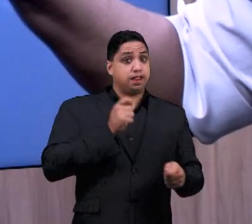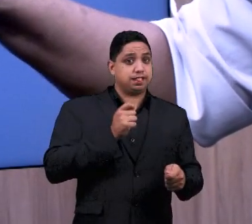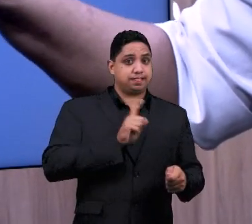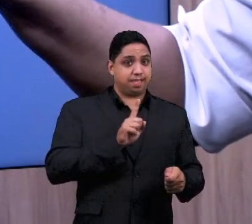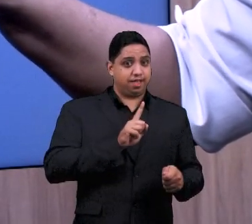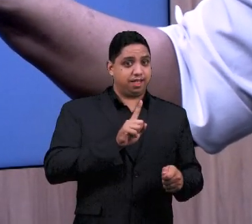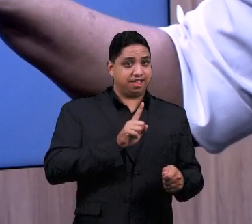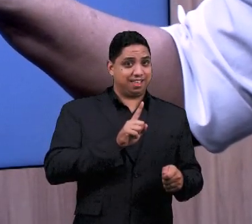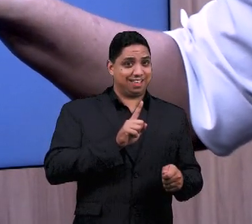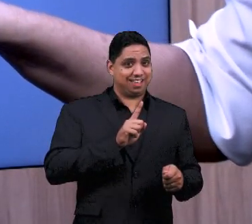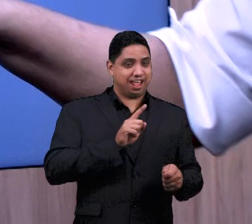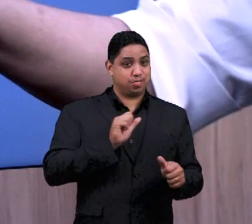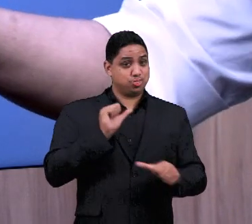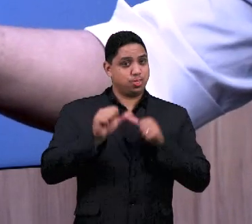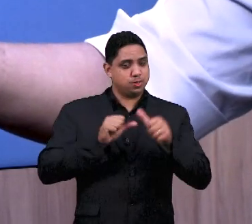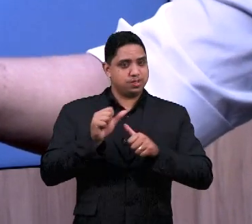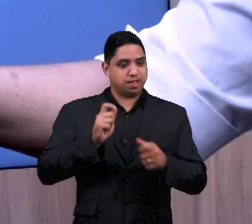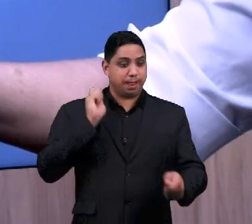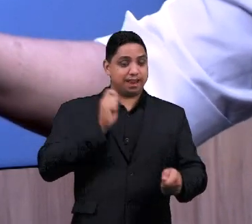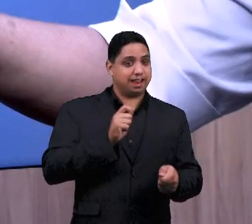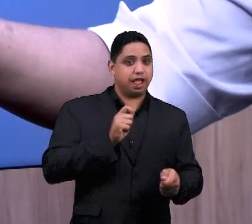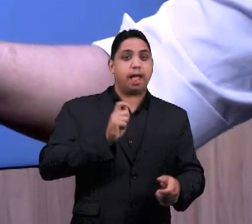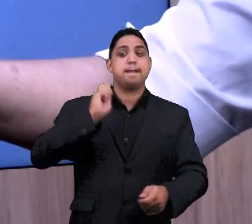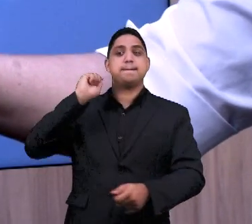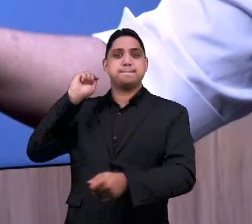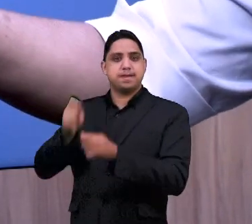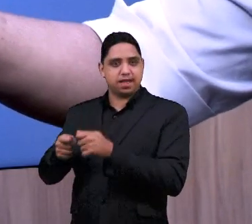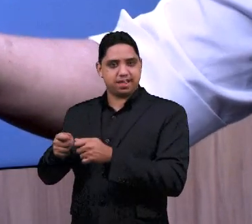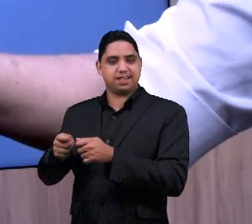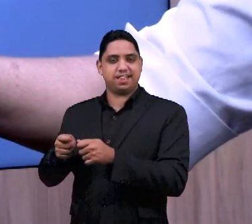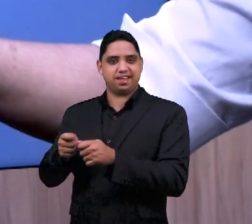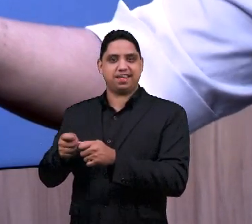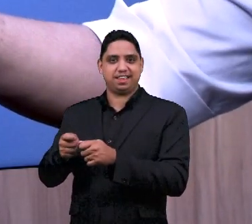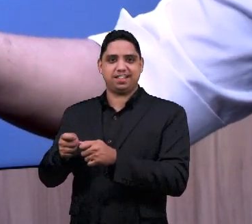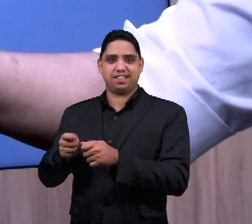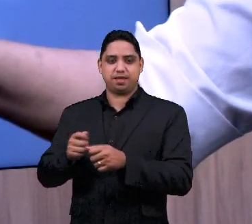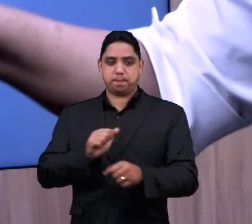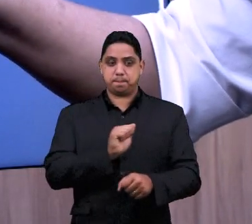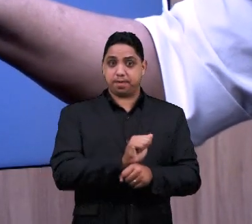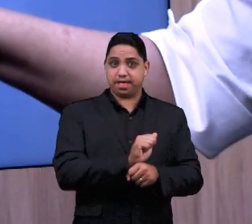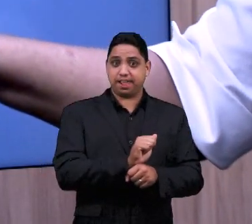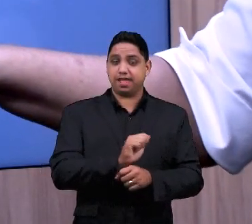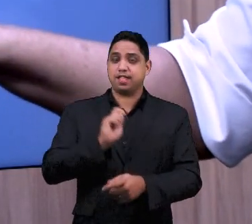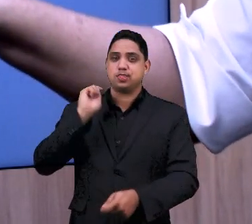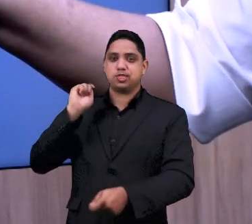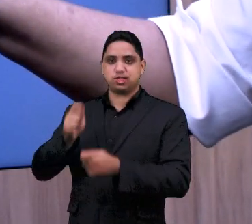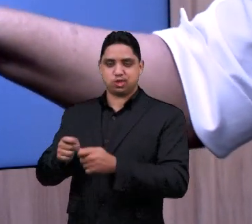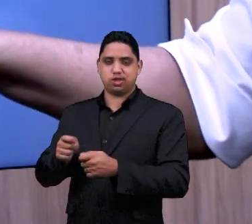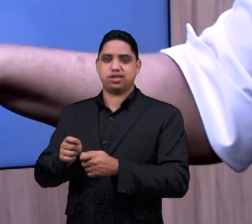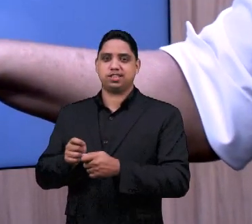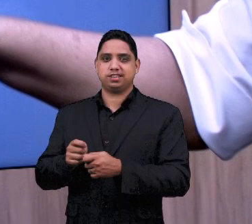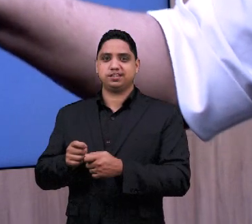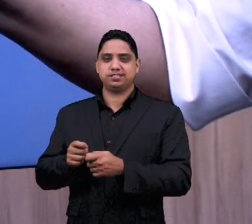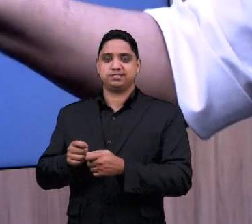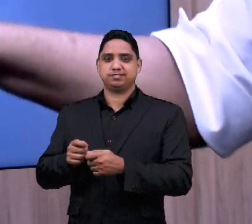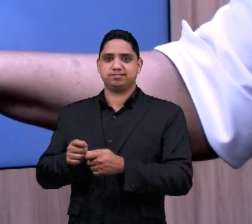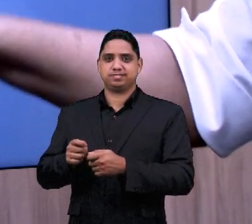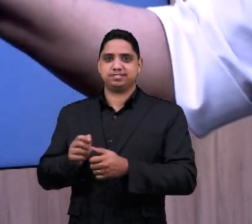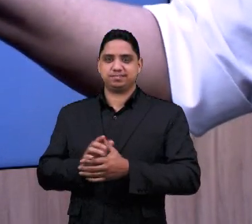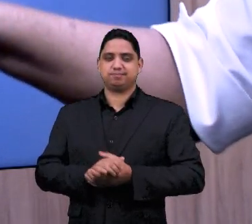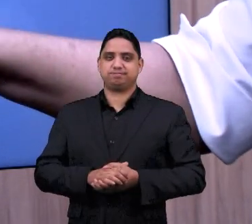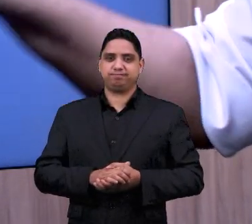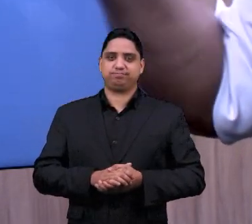observez, on a changé. Maintenant, le premier temps, ce sera une pause. Le deuxième